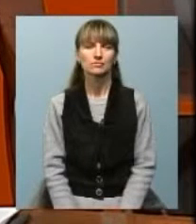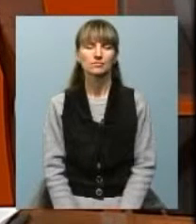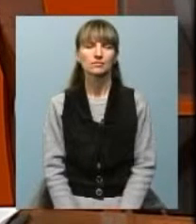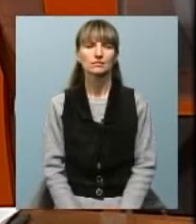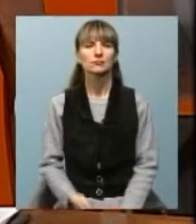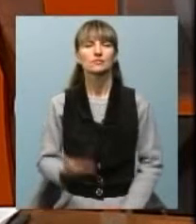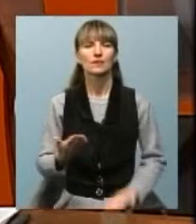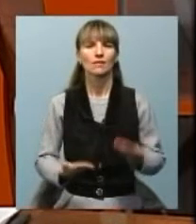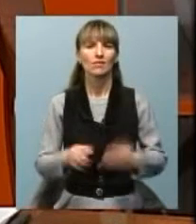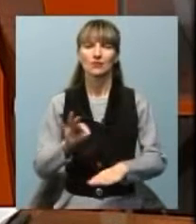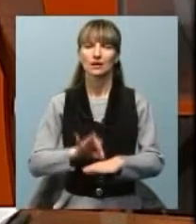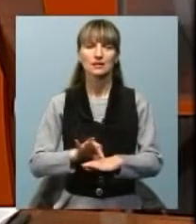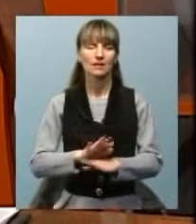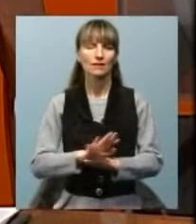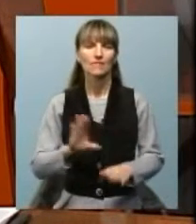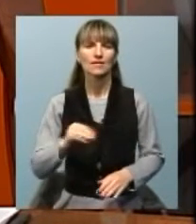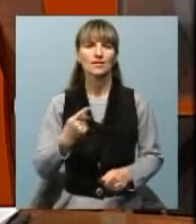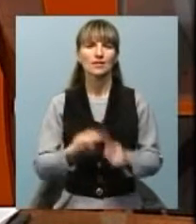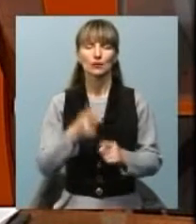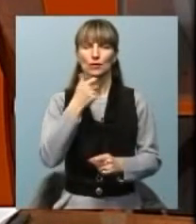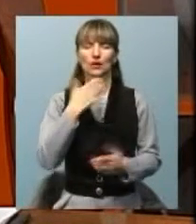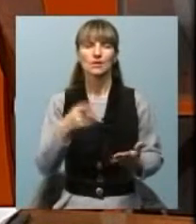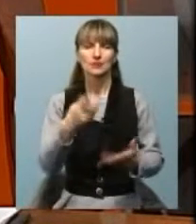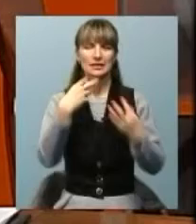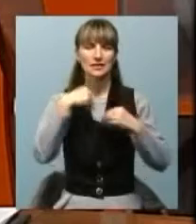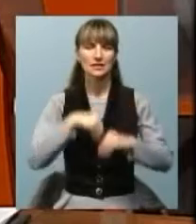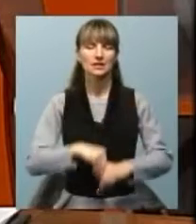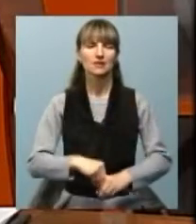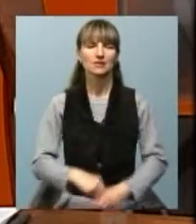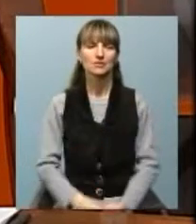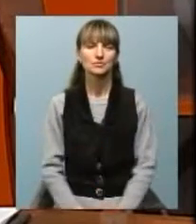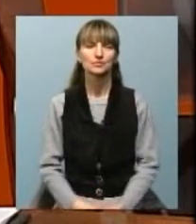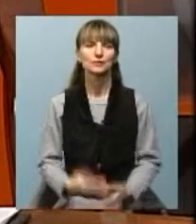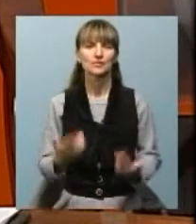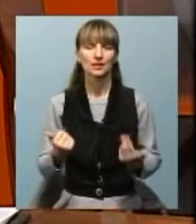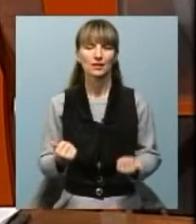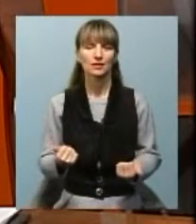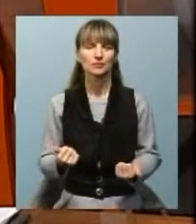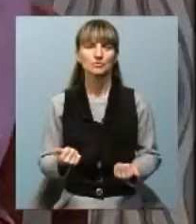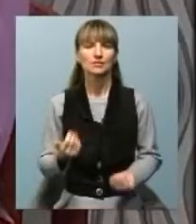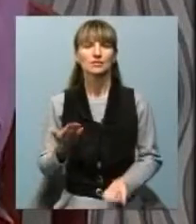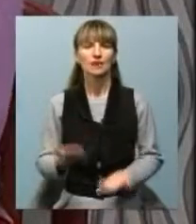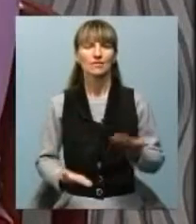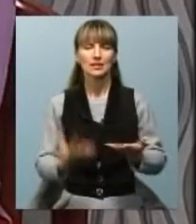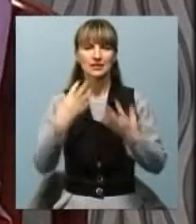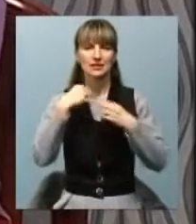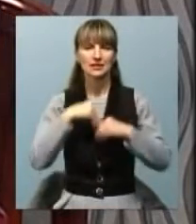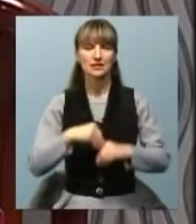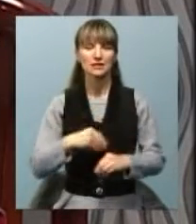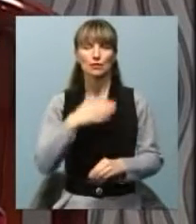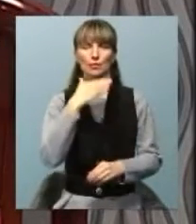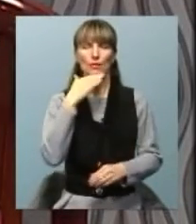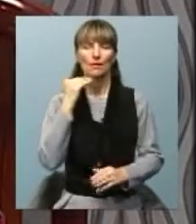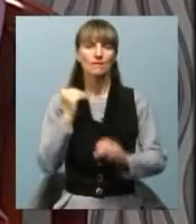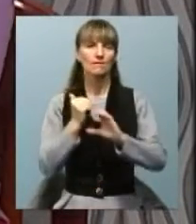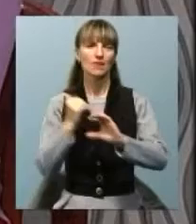Щоб, напевно, не захворіти від цього ж морозива, яке ти з'їси. Так? Напевно, з'їсти цілу купу,